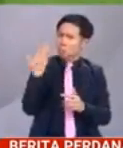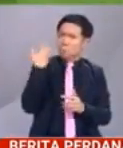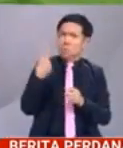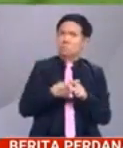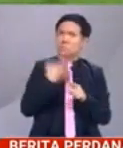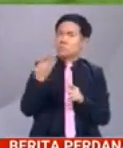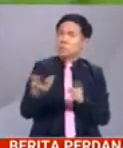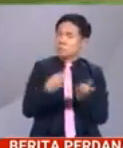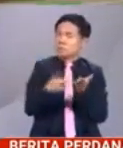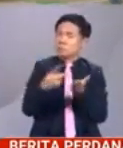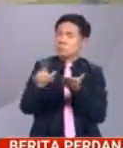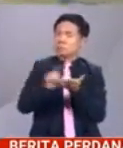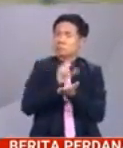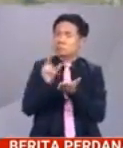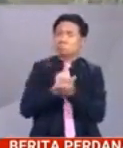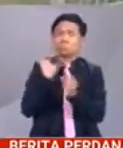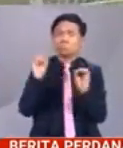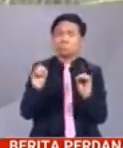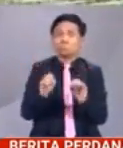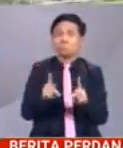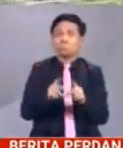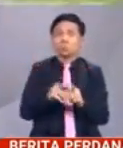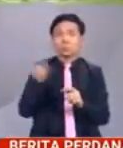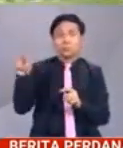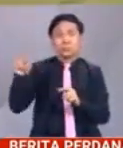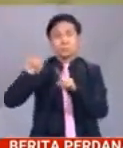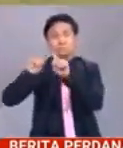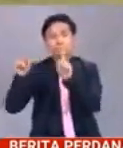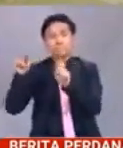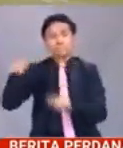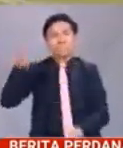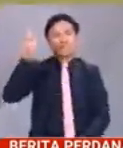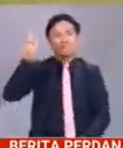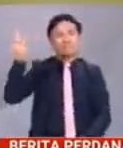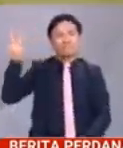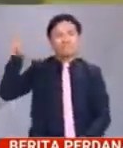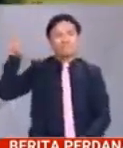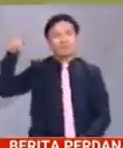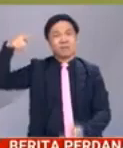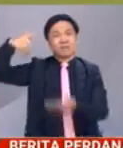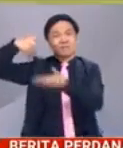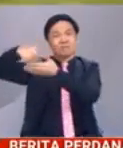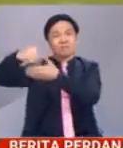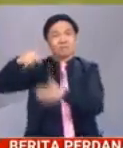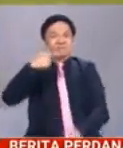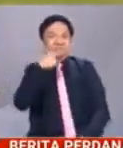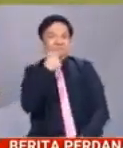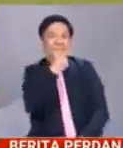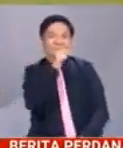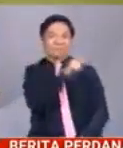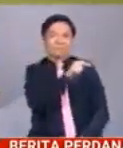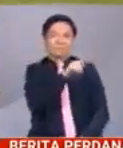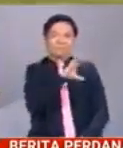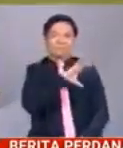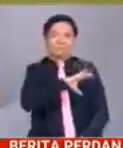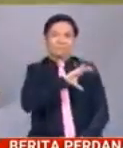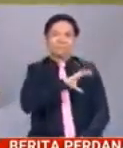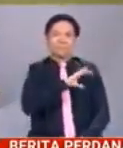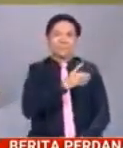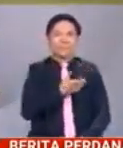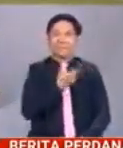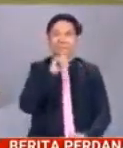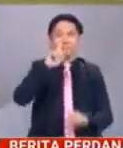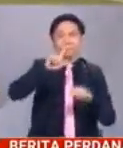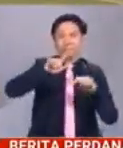melepas sebuah portable AC patempatan didakwa melapor dan mengawetkan video masih terkait isu tunggakan gaji pemain